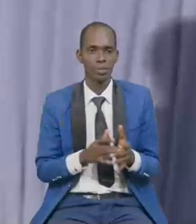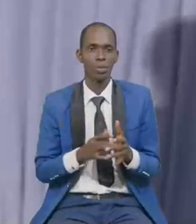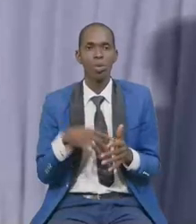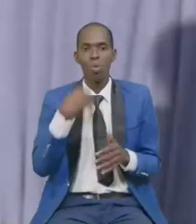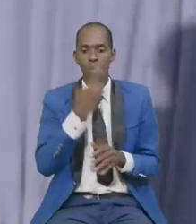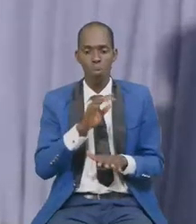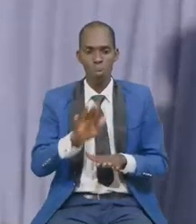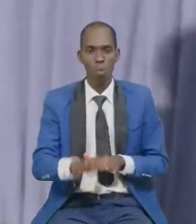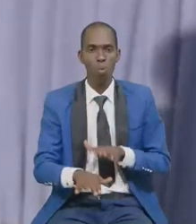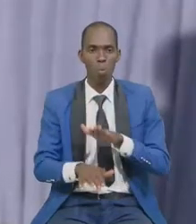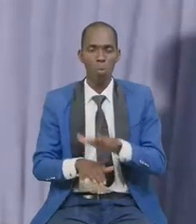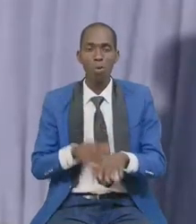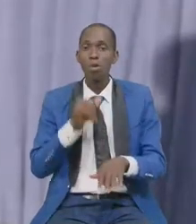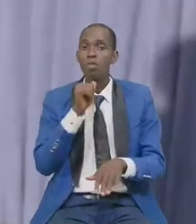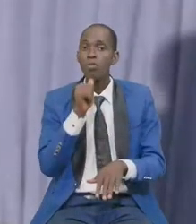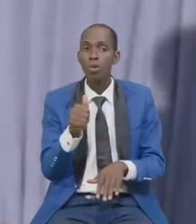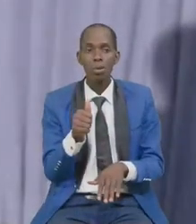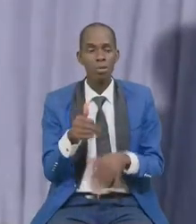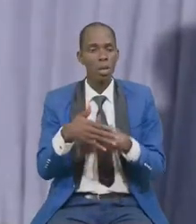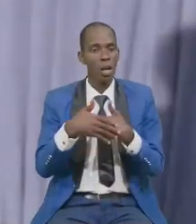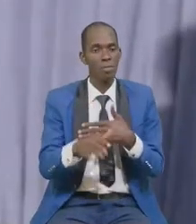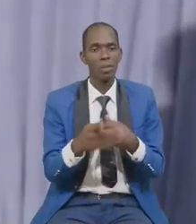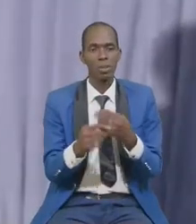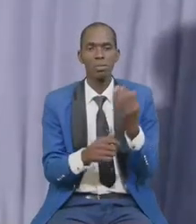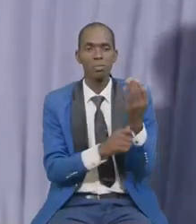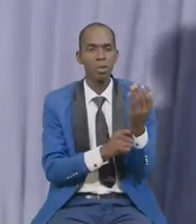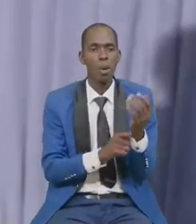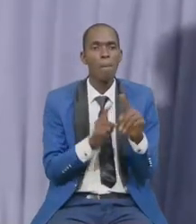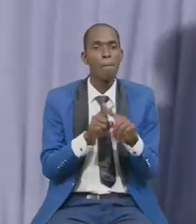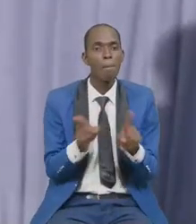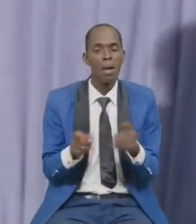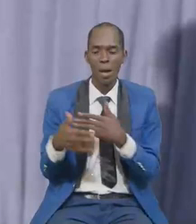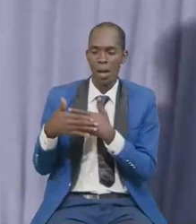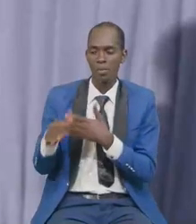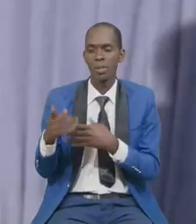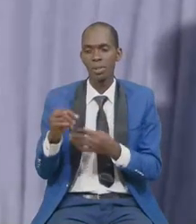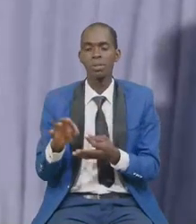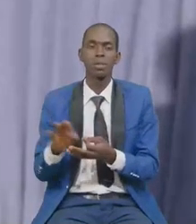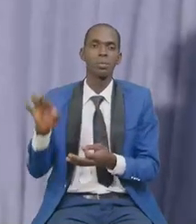En effet, qui marchent selon, non selon la chair, mais selon l'esprit.